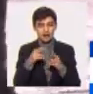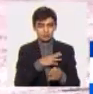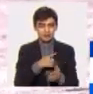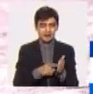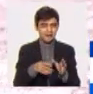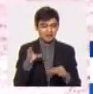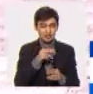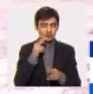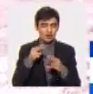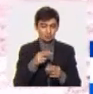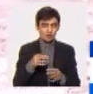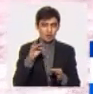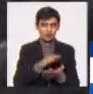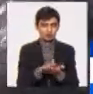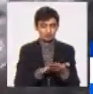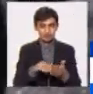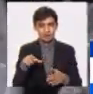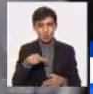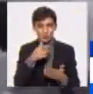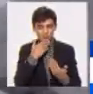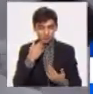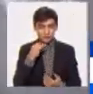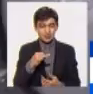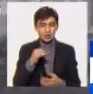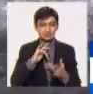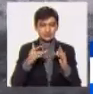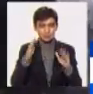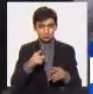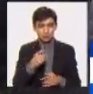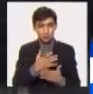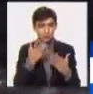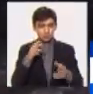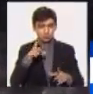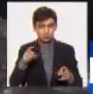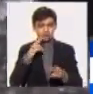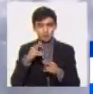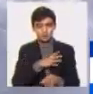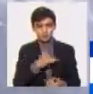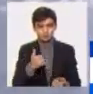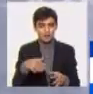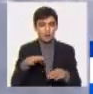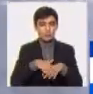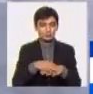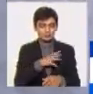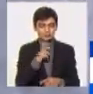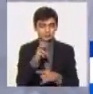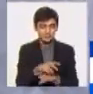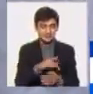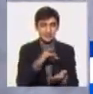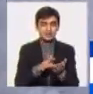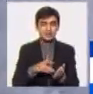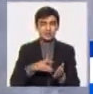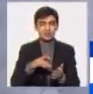городской общественный совет на неочищенные дороги и тротуары. А в соцсетях их сотни. Сегодня общественники вышли в рейд и уже в центре города нашли